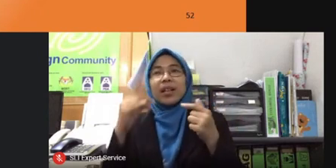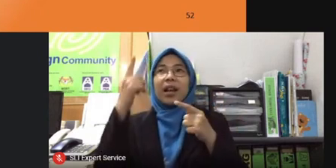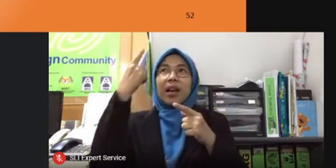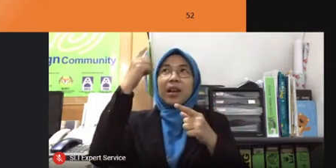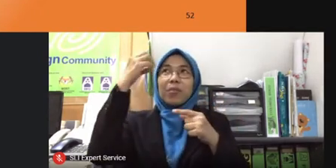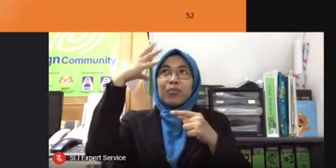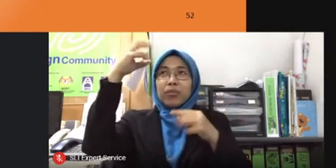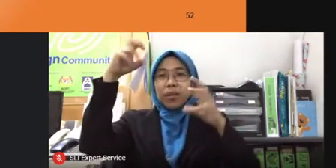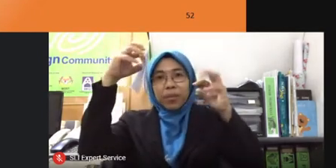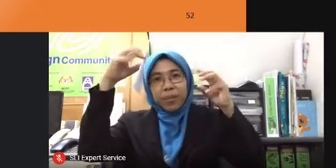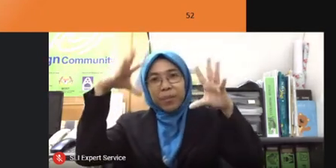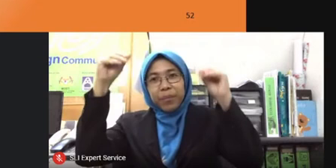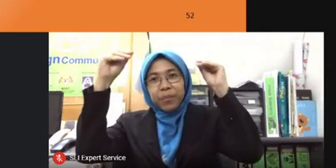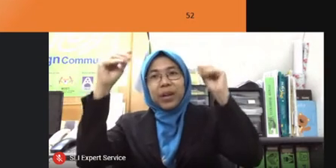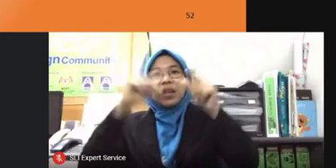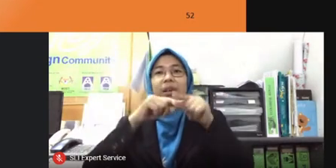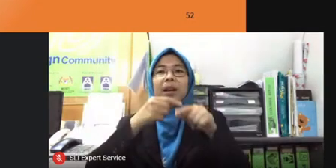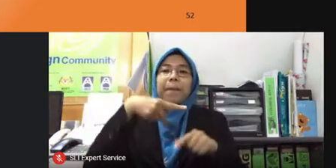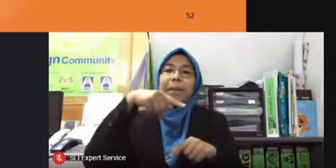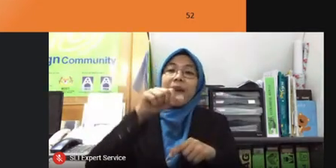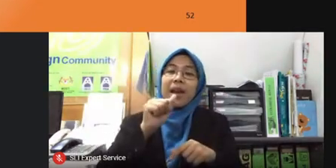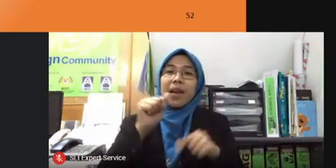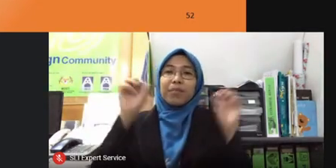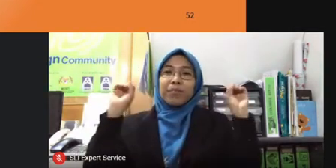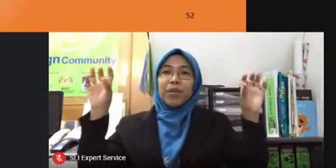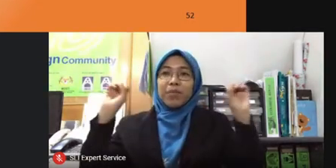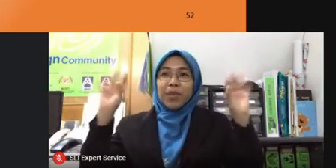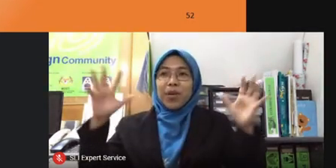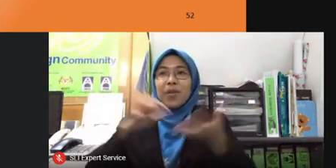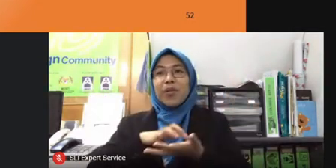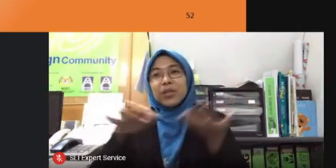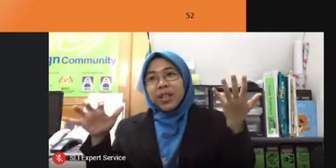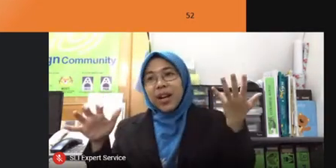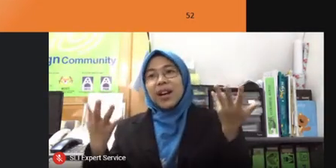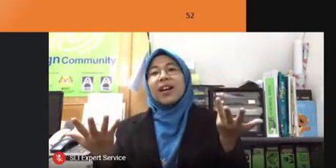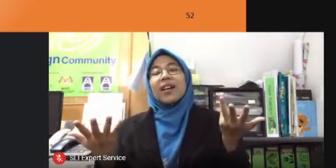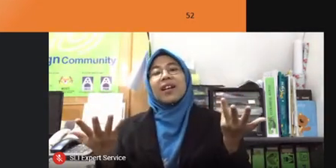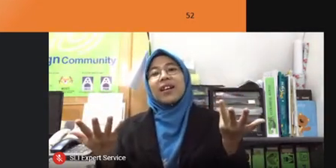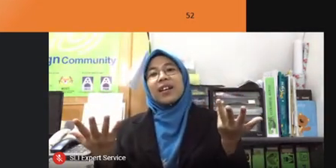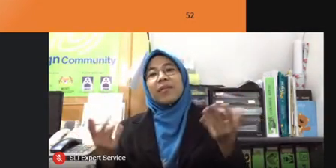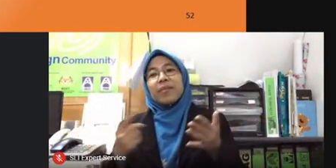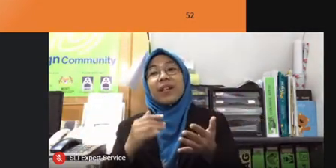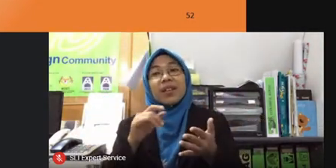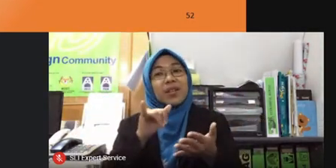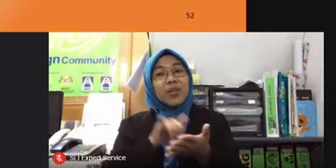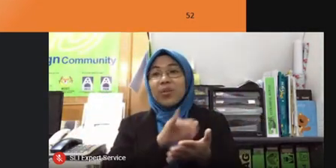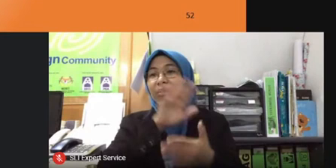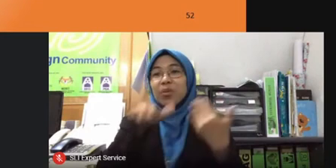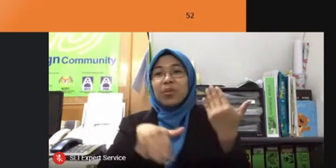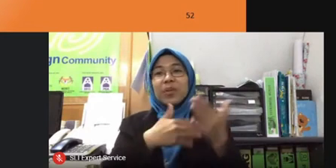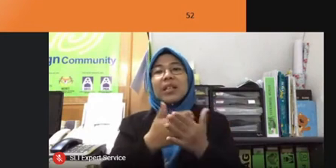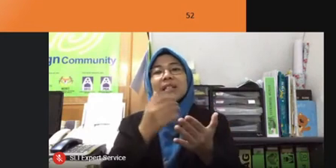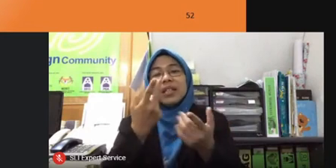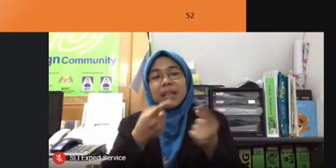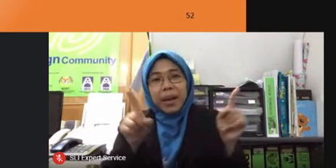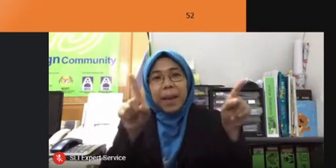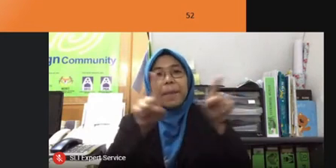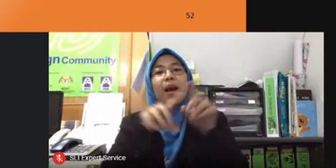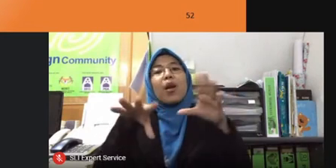mati, masalah PA system yang rosak eh. Okay, so kadang-kadang benda tu apa ni berlaku di